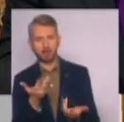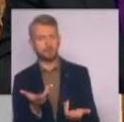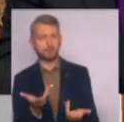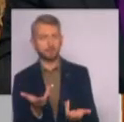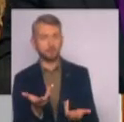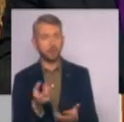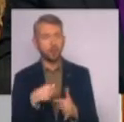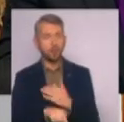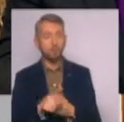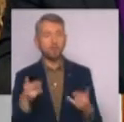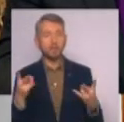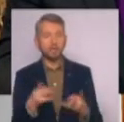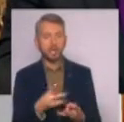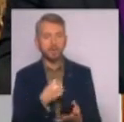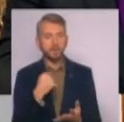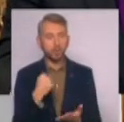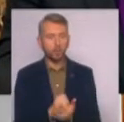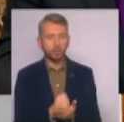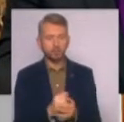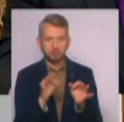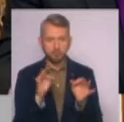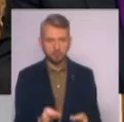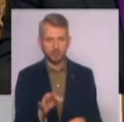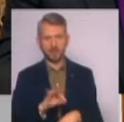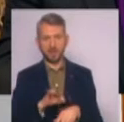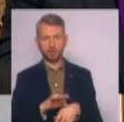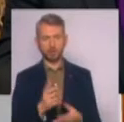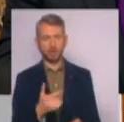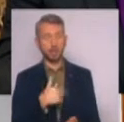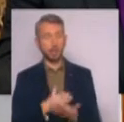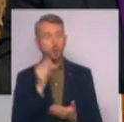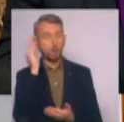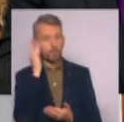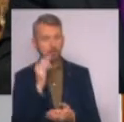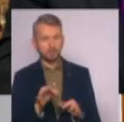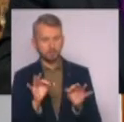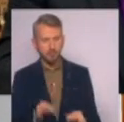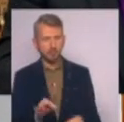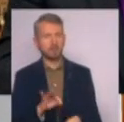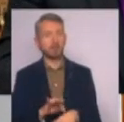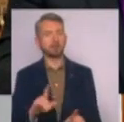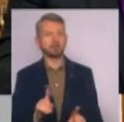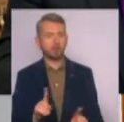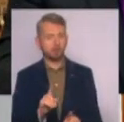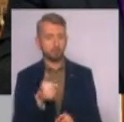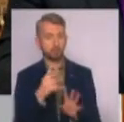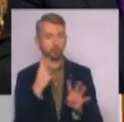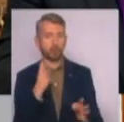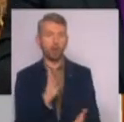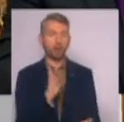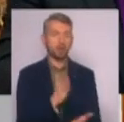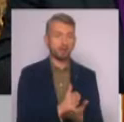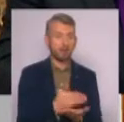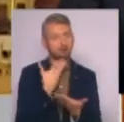Все. Тобто треба встановити достовірний діагноз. Я маю на увазі достовірний діагноз – це, на першу чергу, наявність